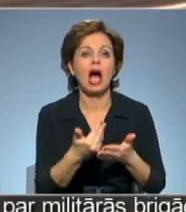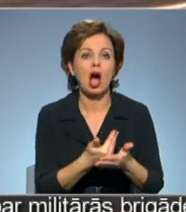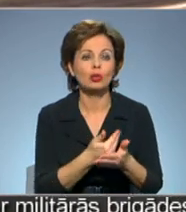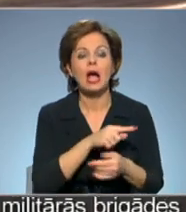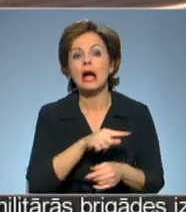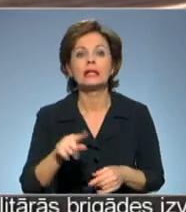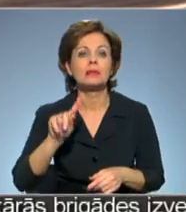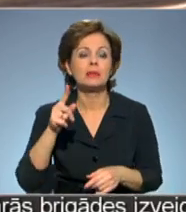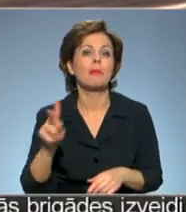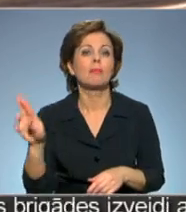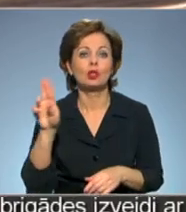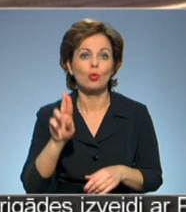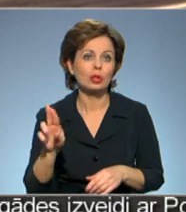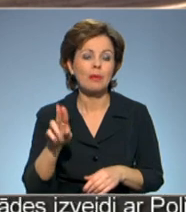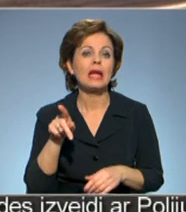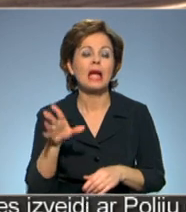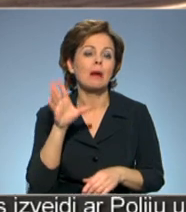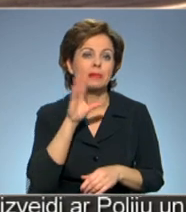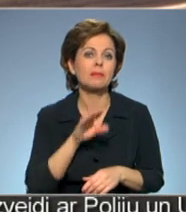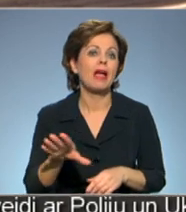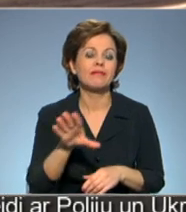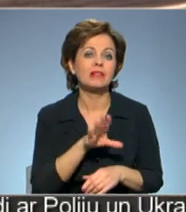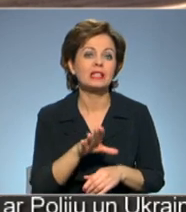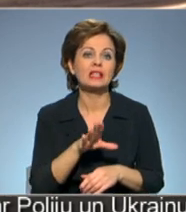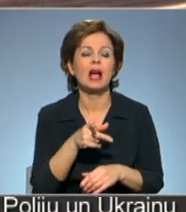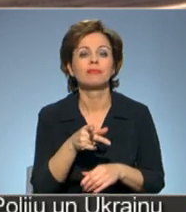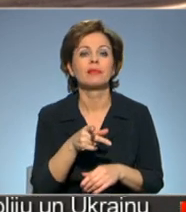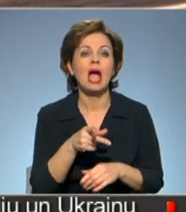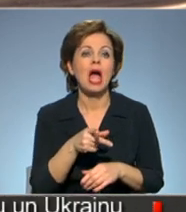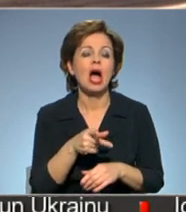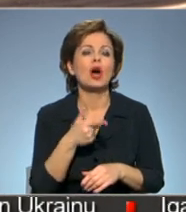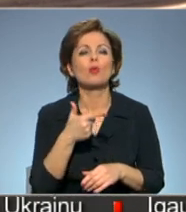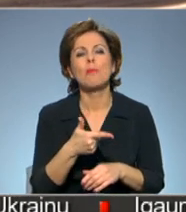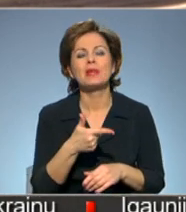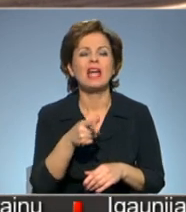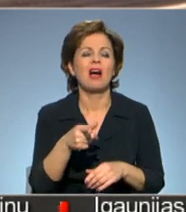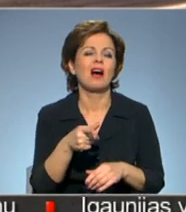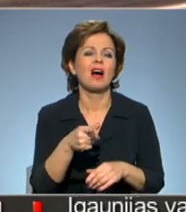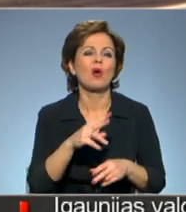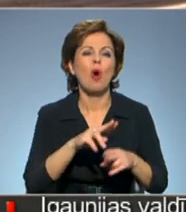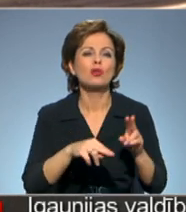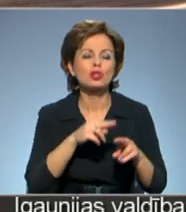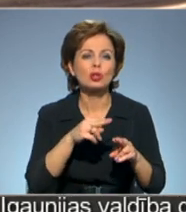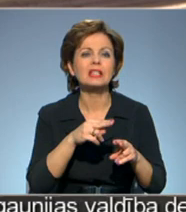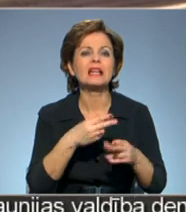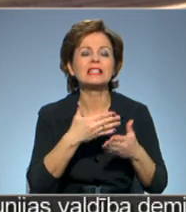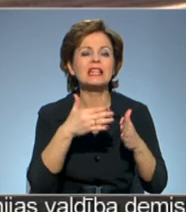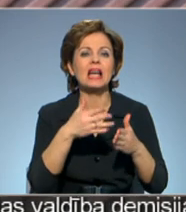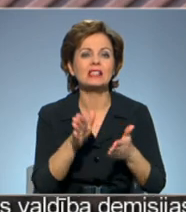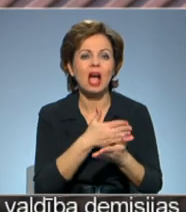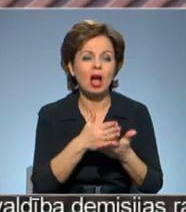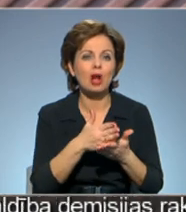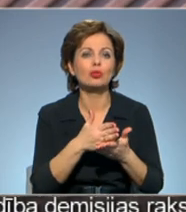līdz 1. Jūnijam ir jāpaspēj visi rupjie darbi saucamie, būvkonstrukcijas, jānomaina sijas, jāsakārto jumts, jāatliek